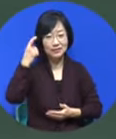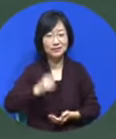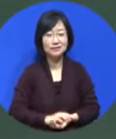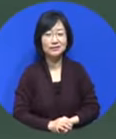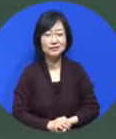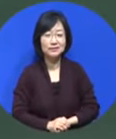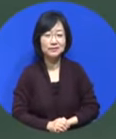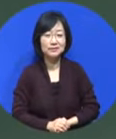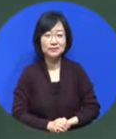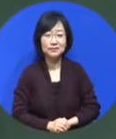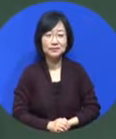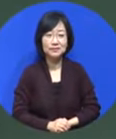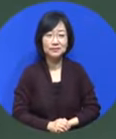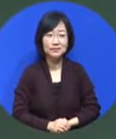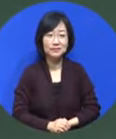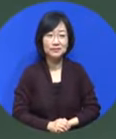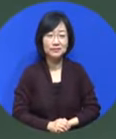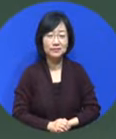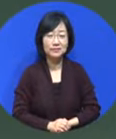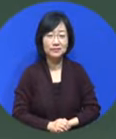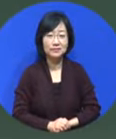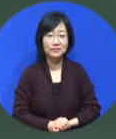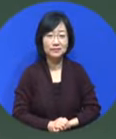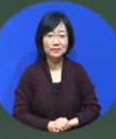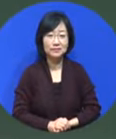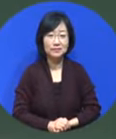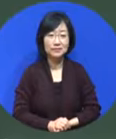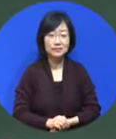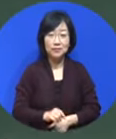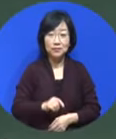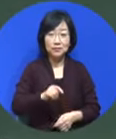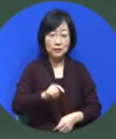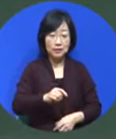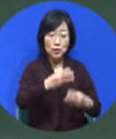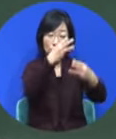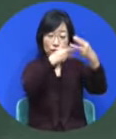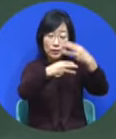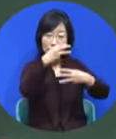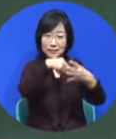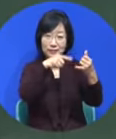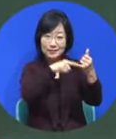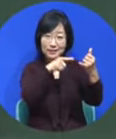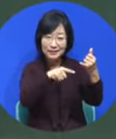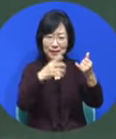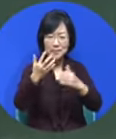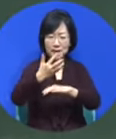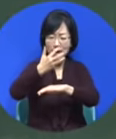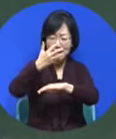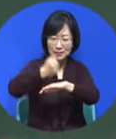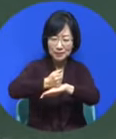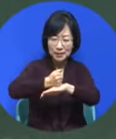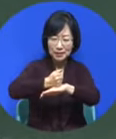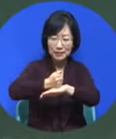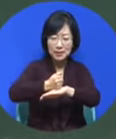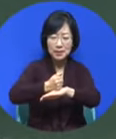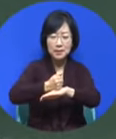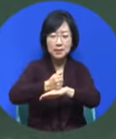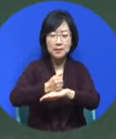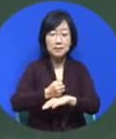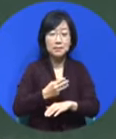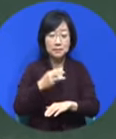해봤습니다 우리에게는 마지막 미션도 되지만 마지막 기회이기도